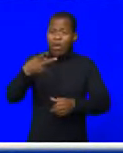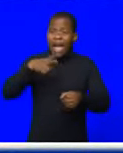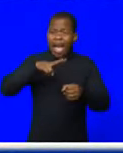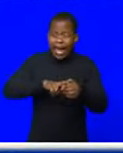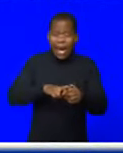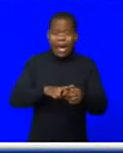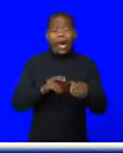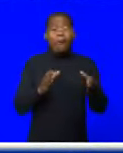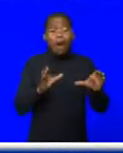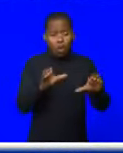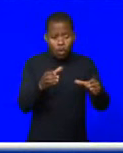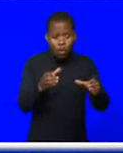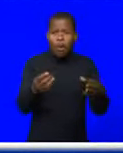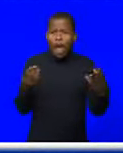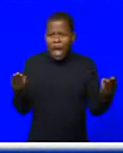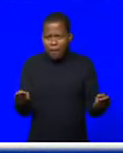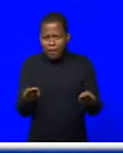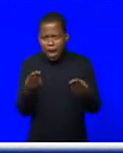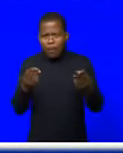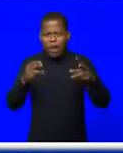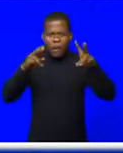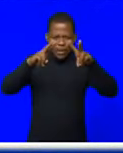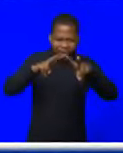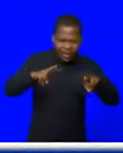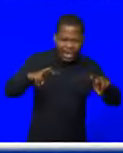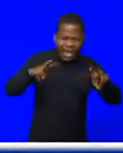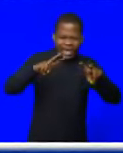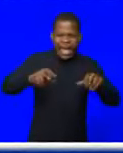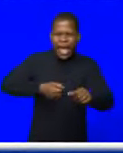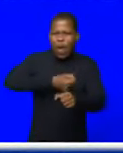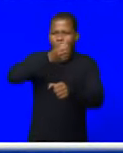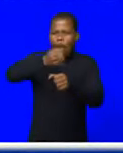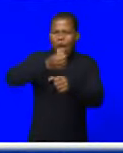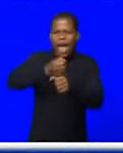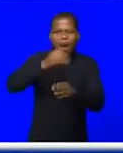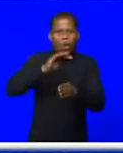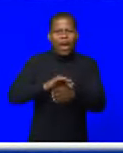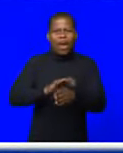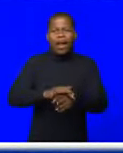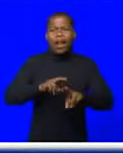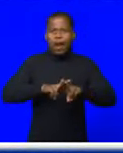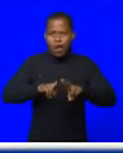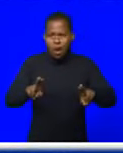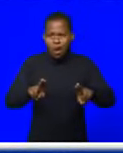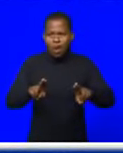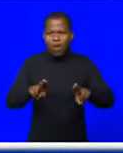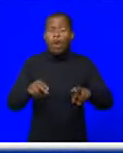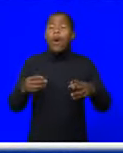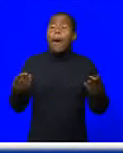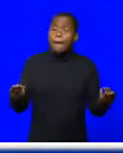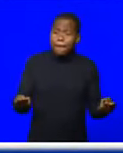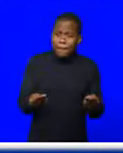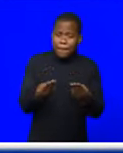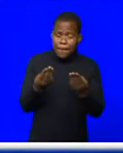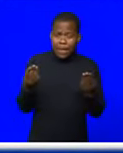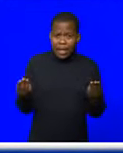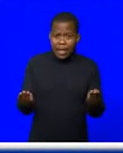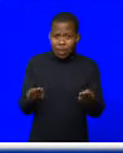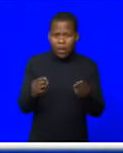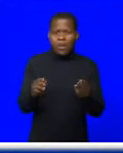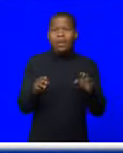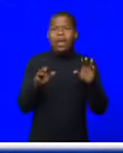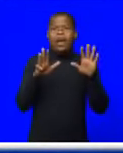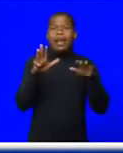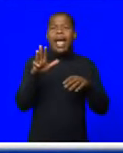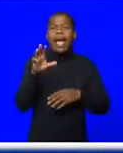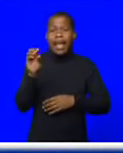laphumile kuyofuna labo labalahlekile angakhoni ukusebenta kahle. Bantfu labangemakhulu layimfica